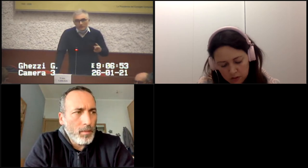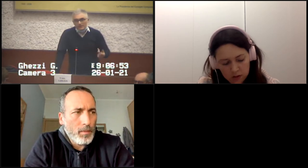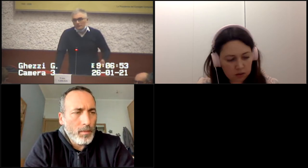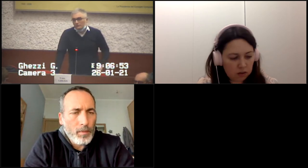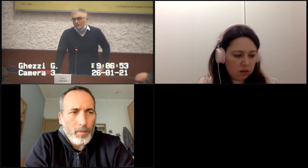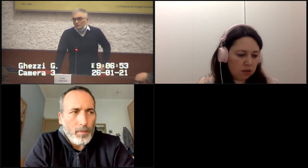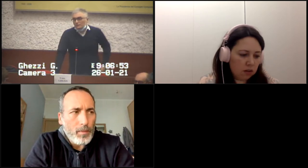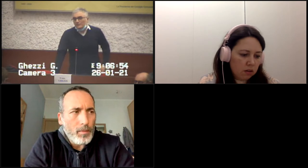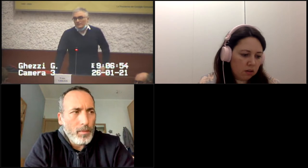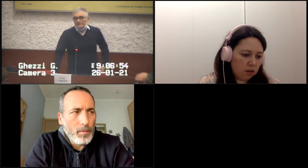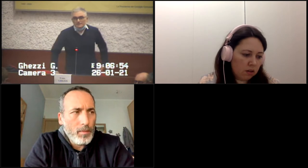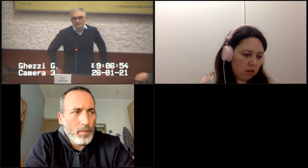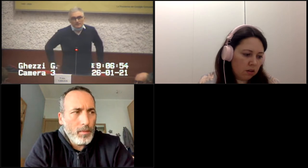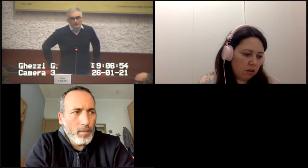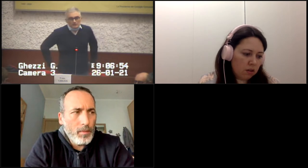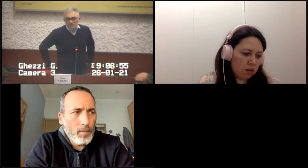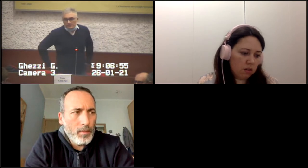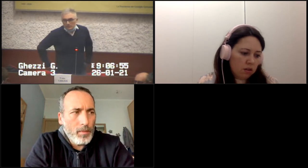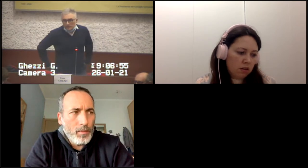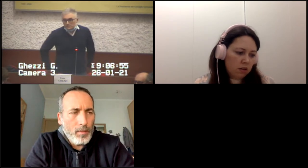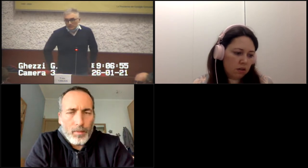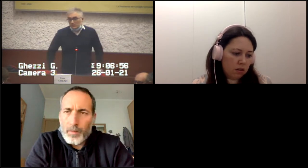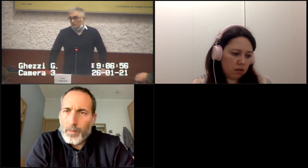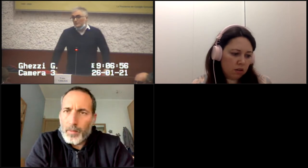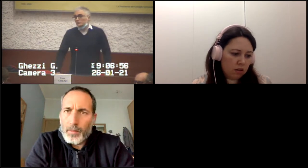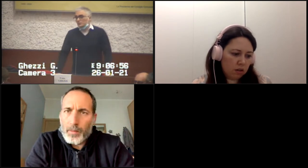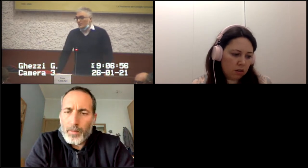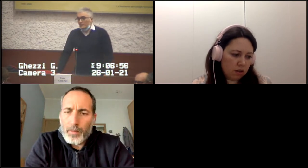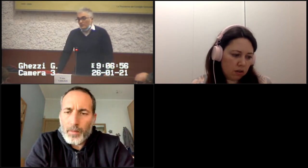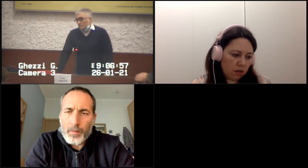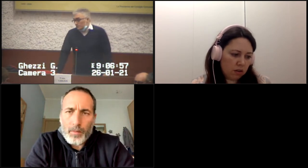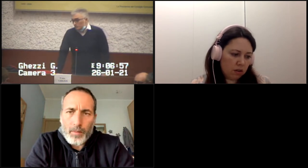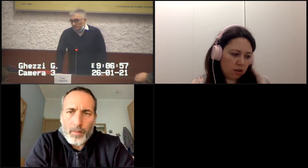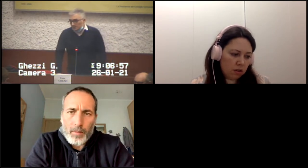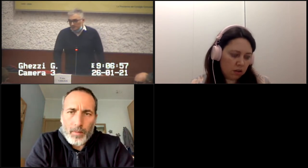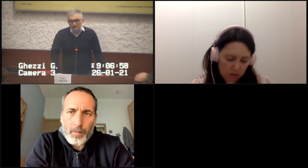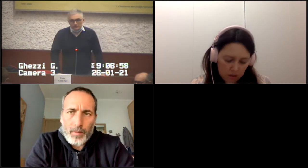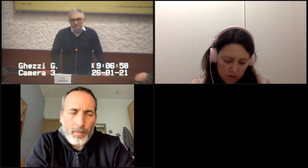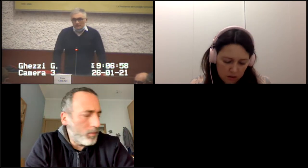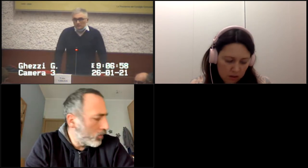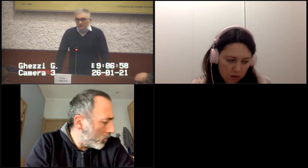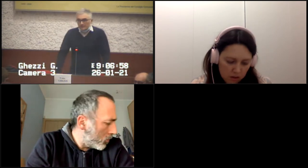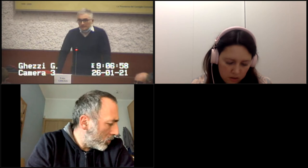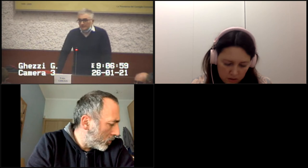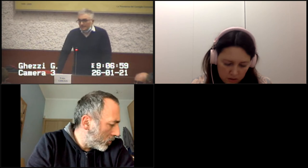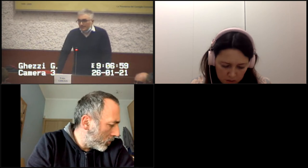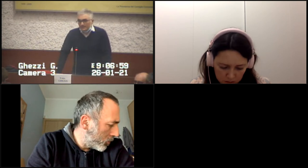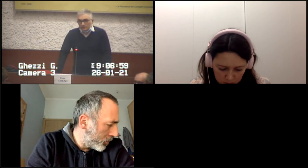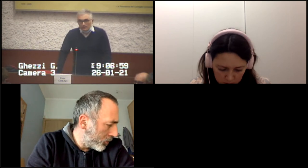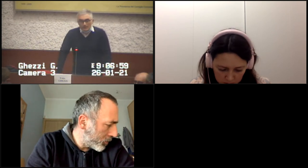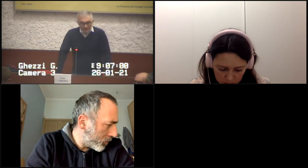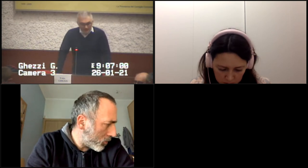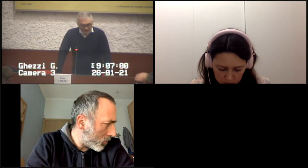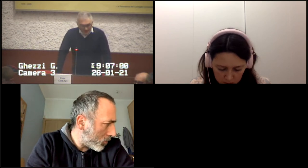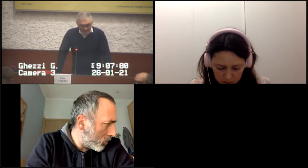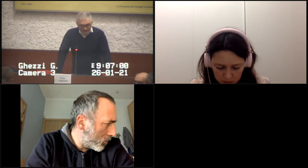leggere quelle che sono le conseguenze di una speculazione di cui purtroppo, come in molti territori italiani,